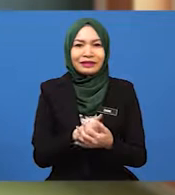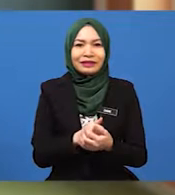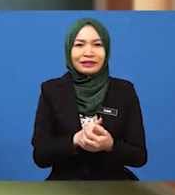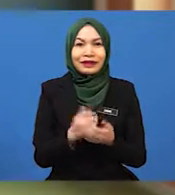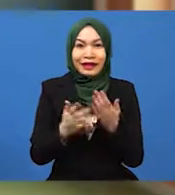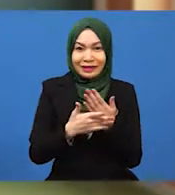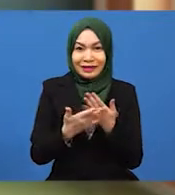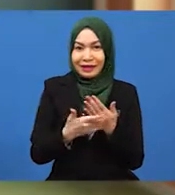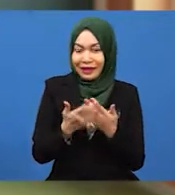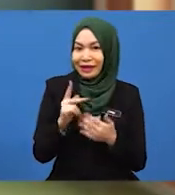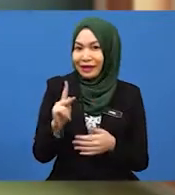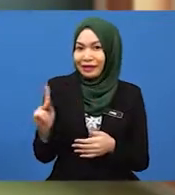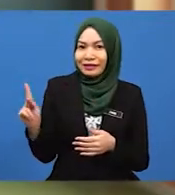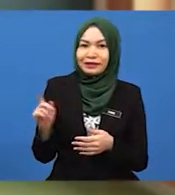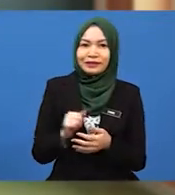Mudahkan kata perintah?